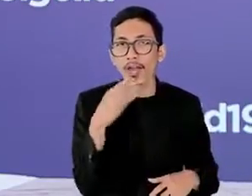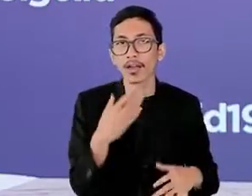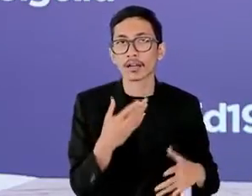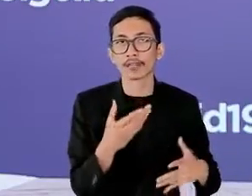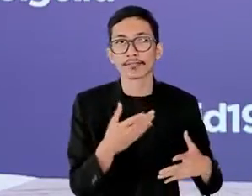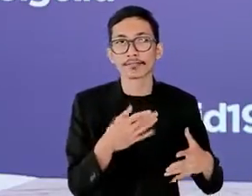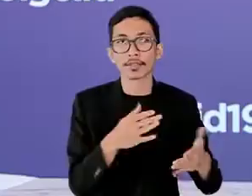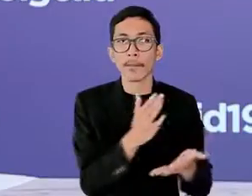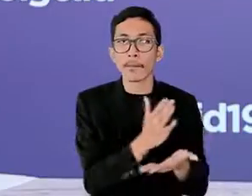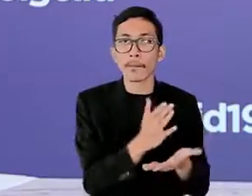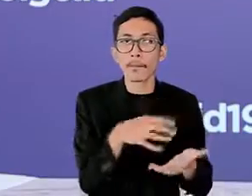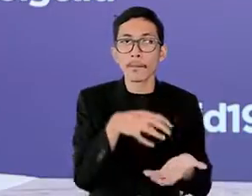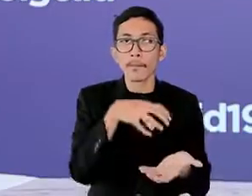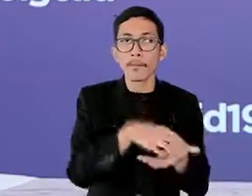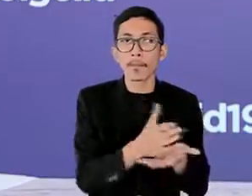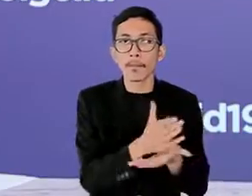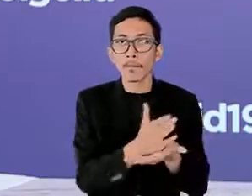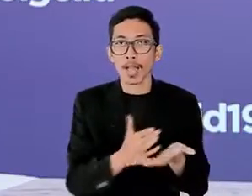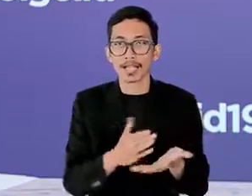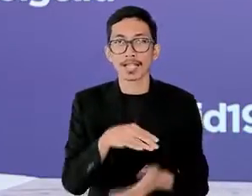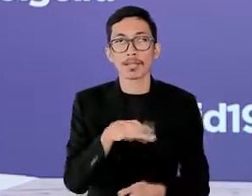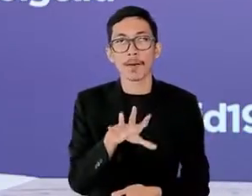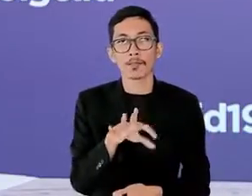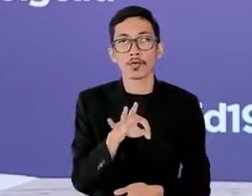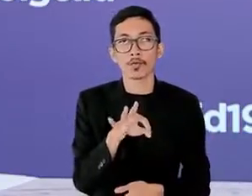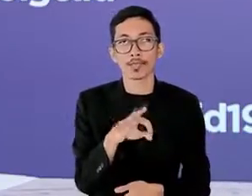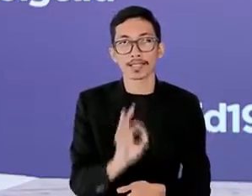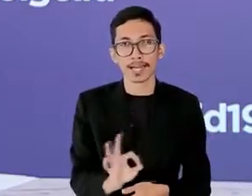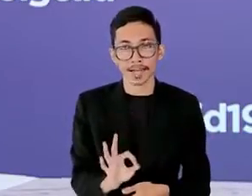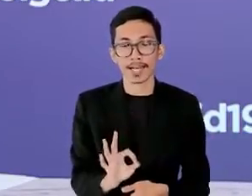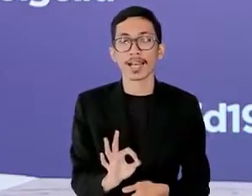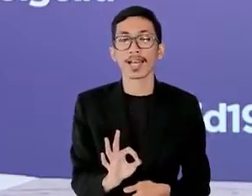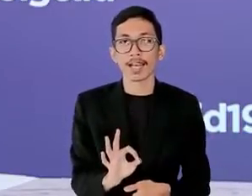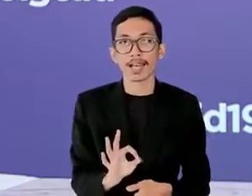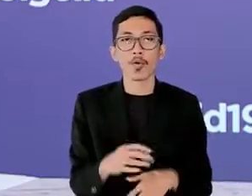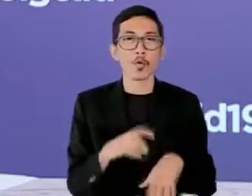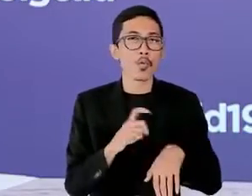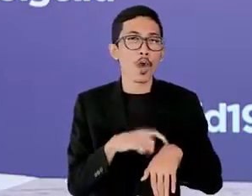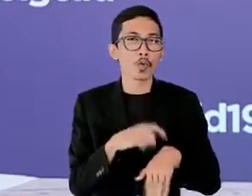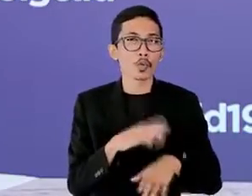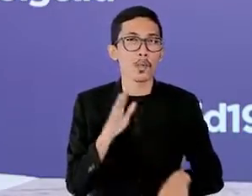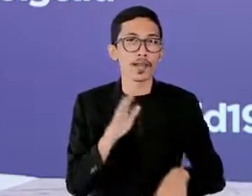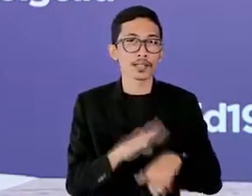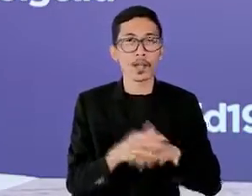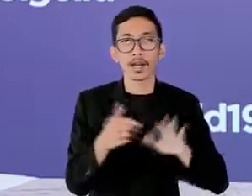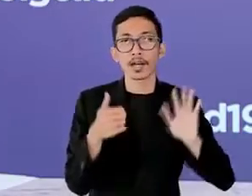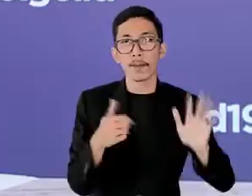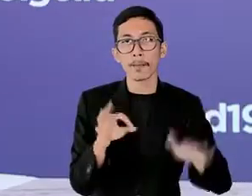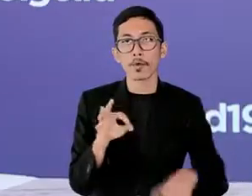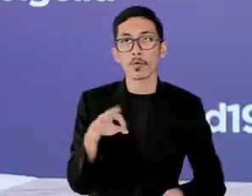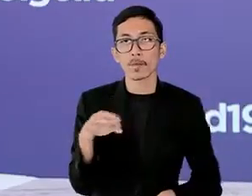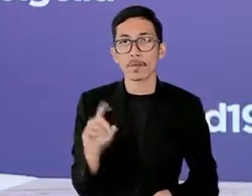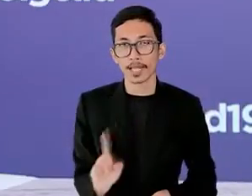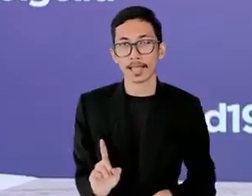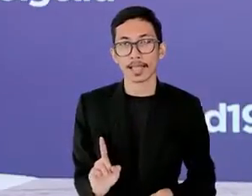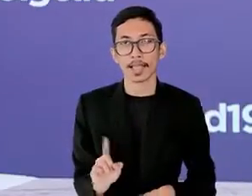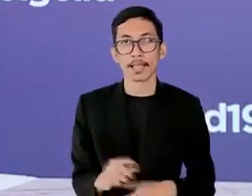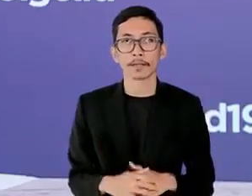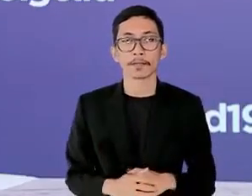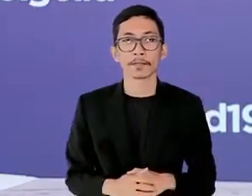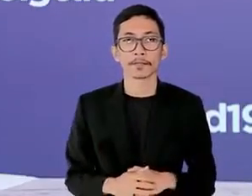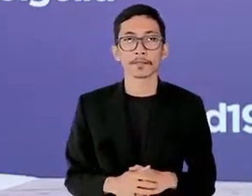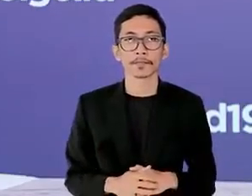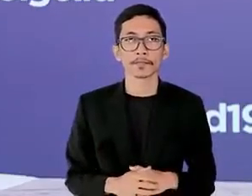50% dengan waktu maksimal 60menit dan uji protes di tempat wisata yang